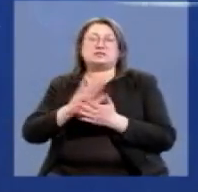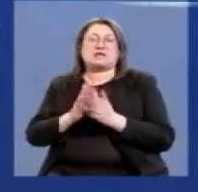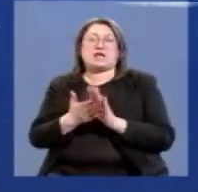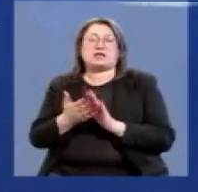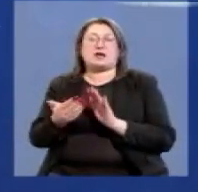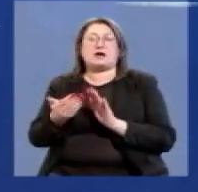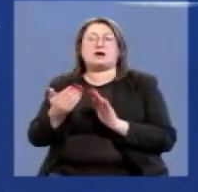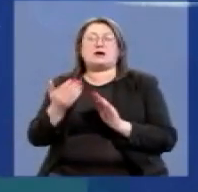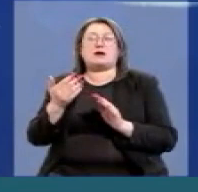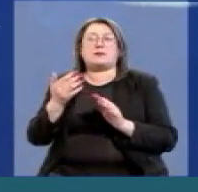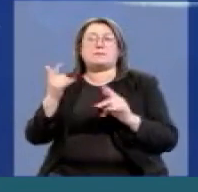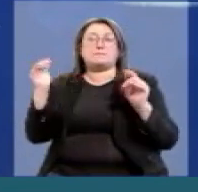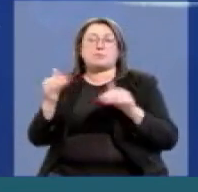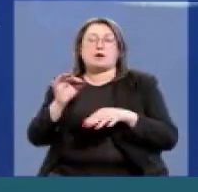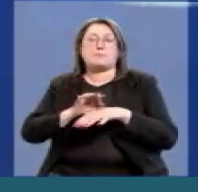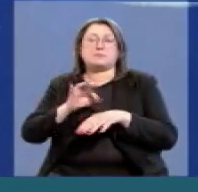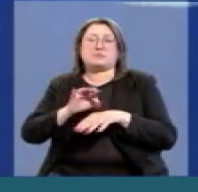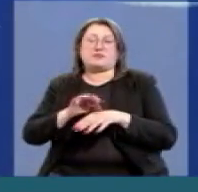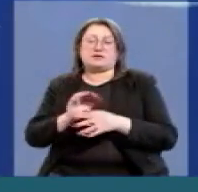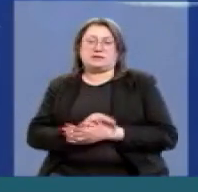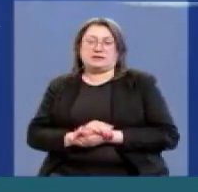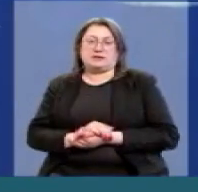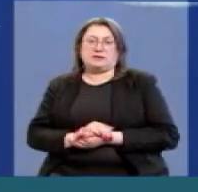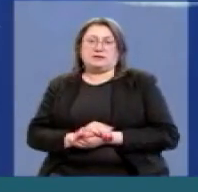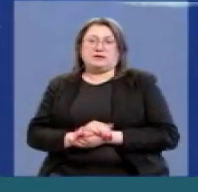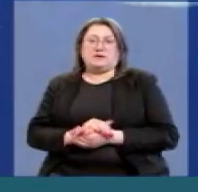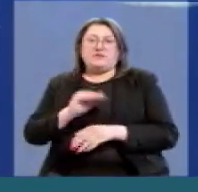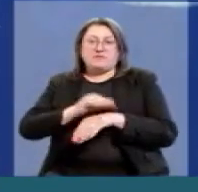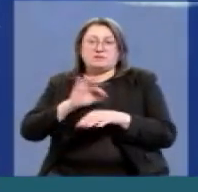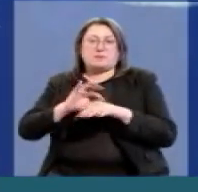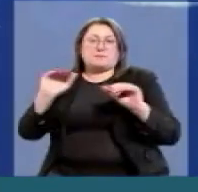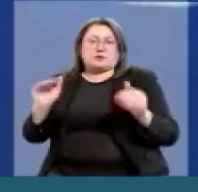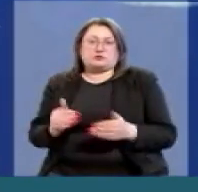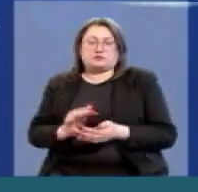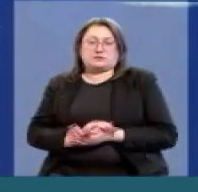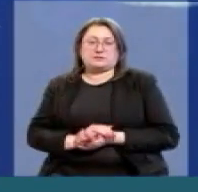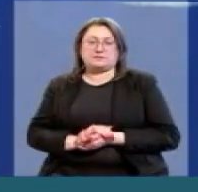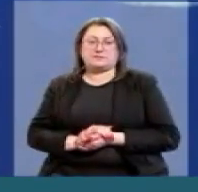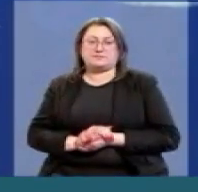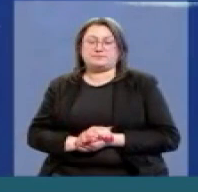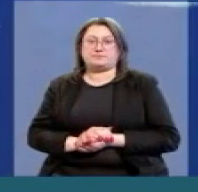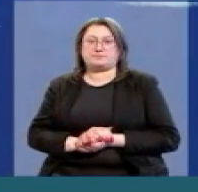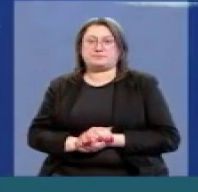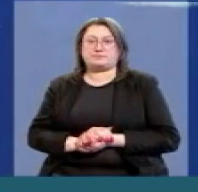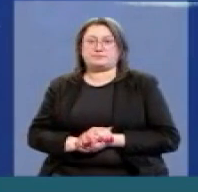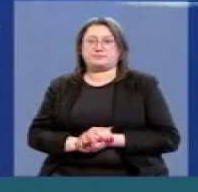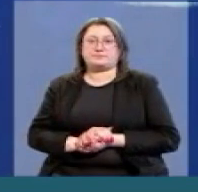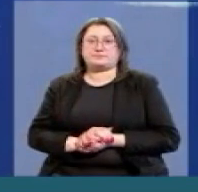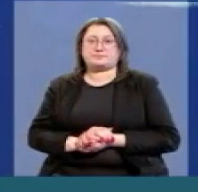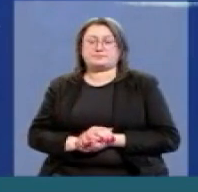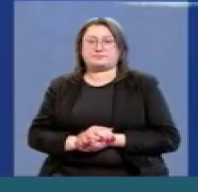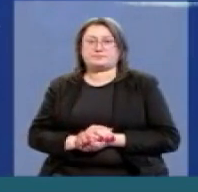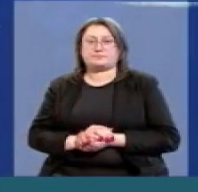құстардың аса қауіпті жұқпалы ауруларының жағдайы тұрақтанды. Ірі қара малдың ісік ауруы, жоғары патогенді құс тұмауы, ауыз